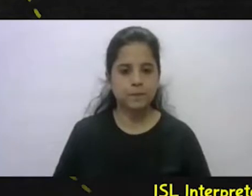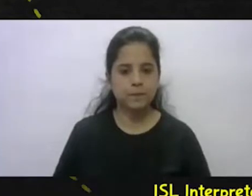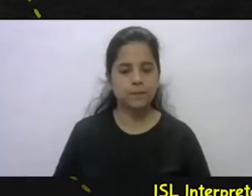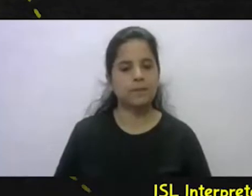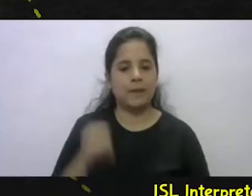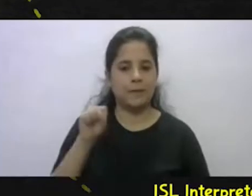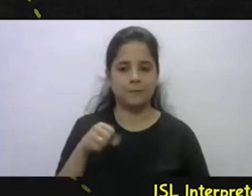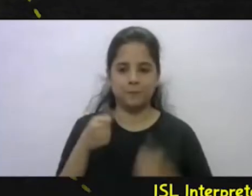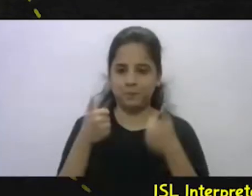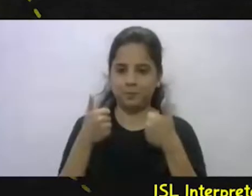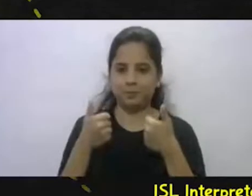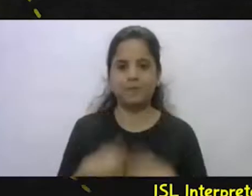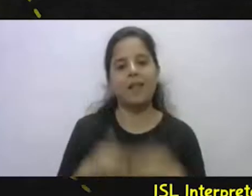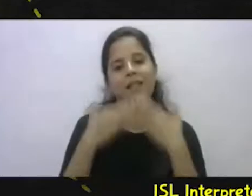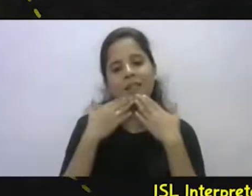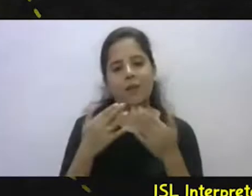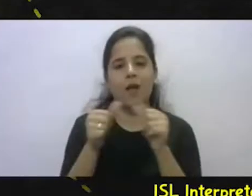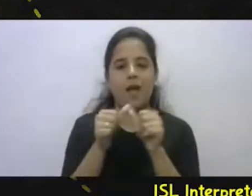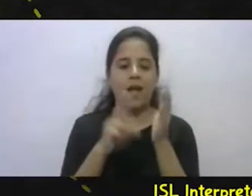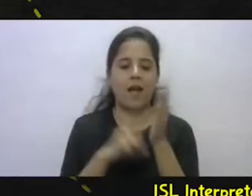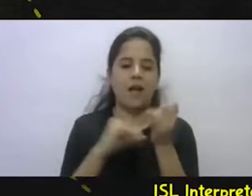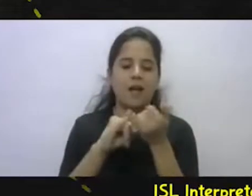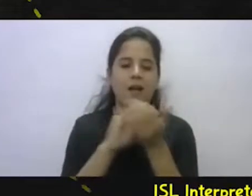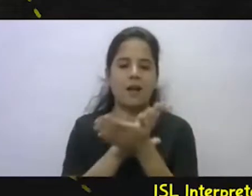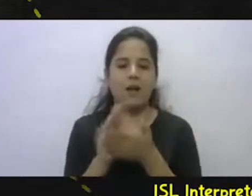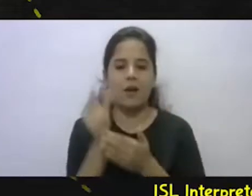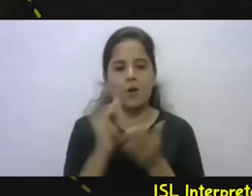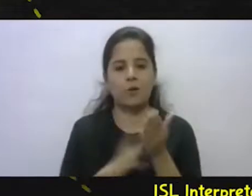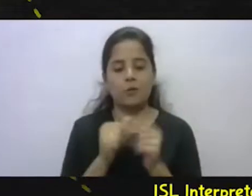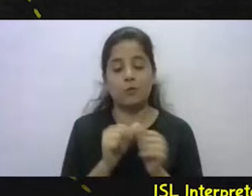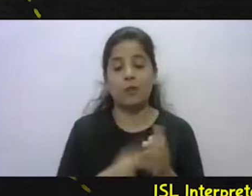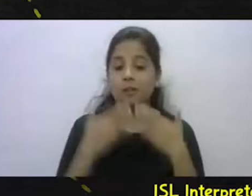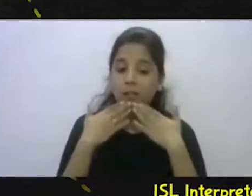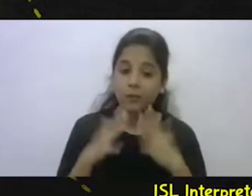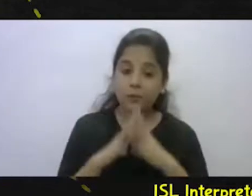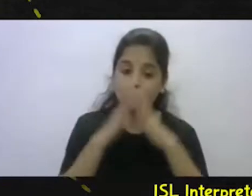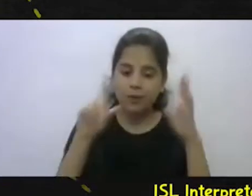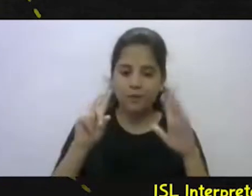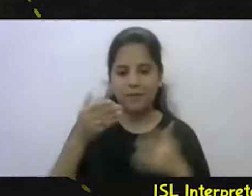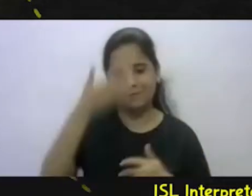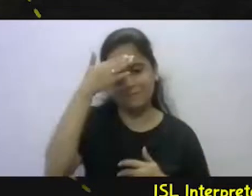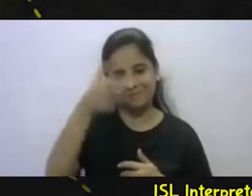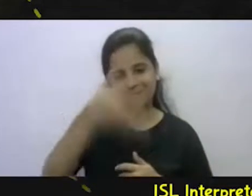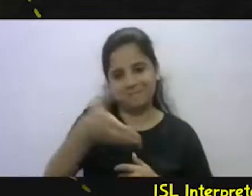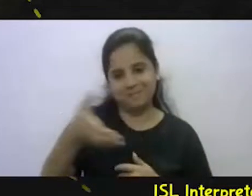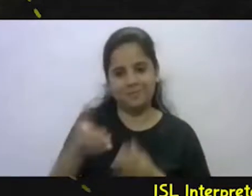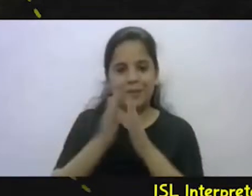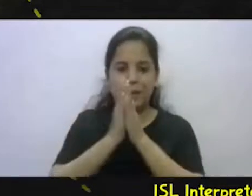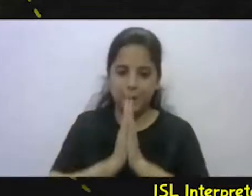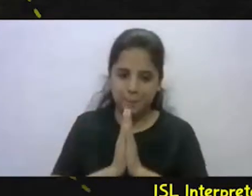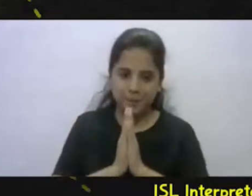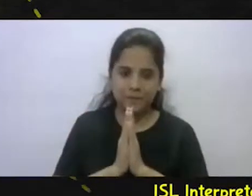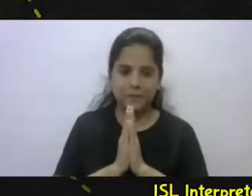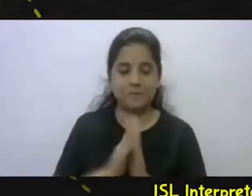Yes, thanks, Anshuman. First of all, greetings, सबको नमस्ते,